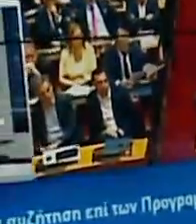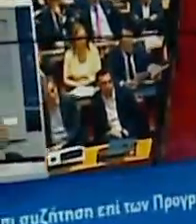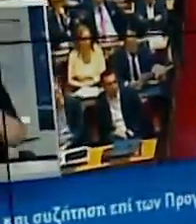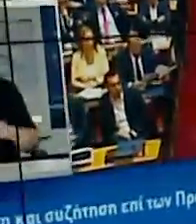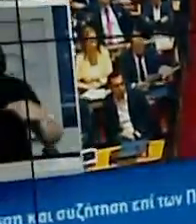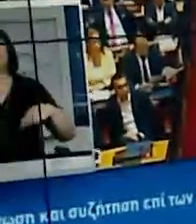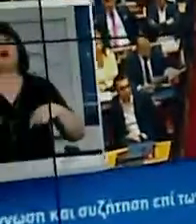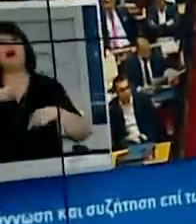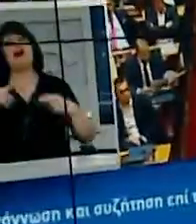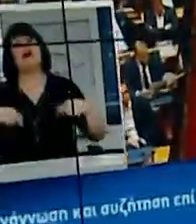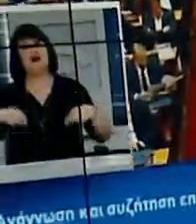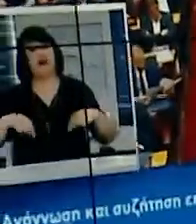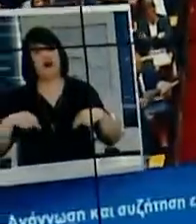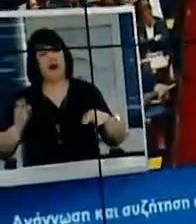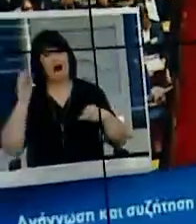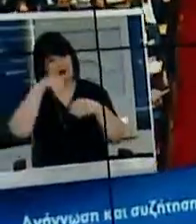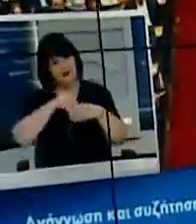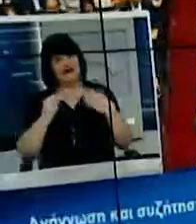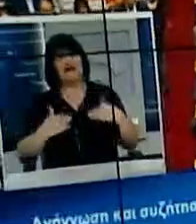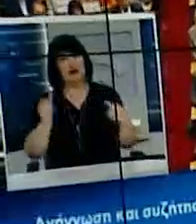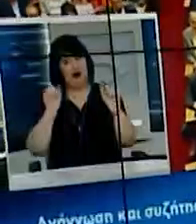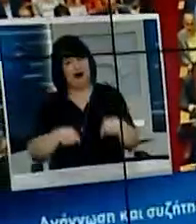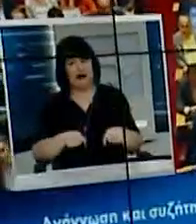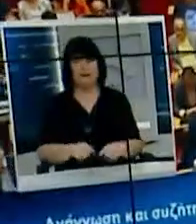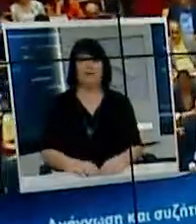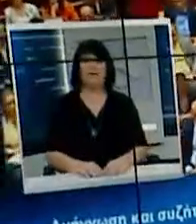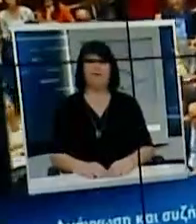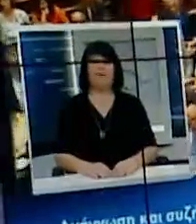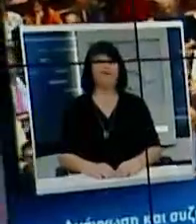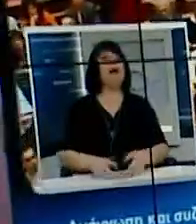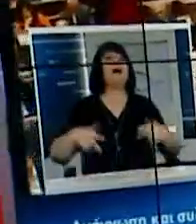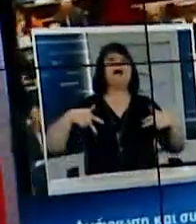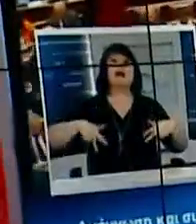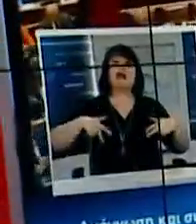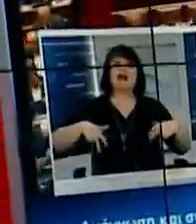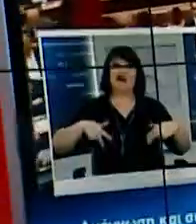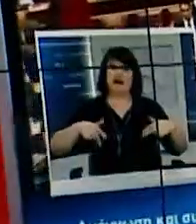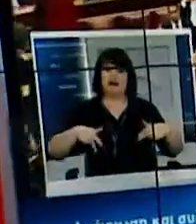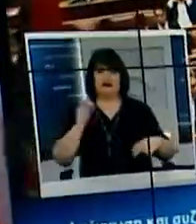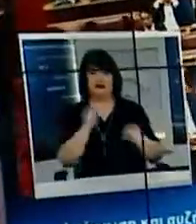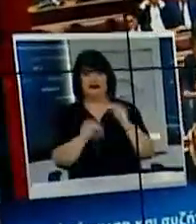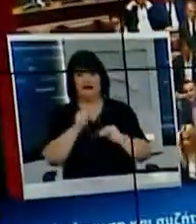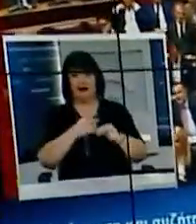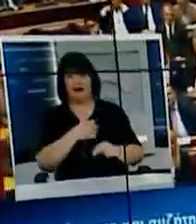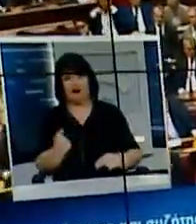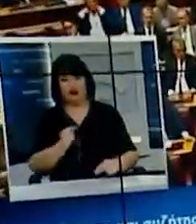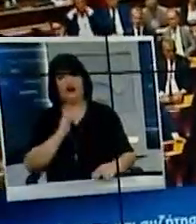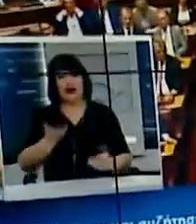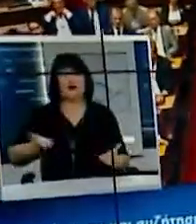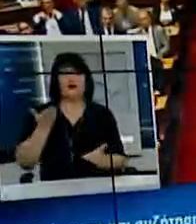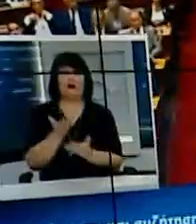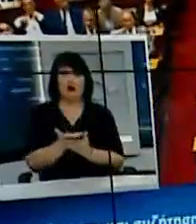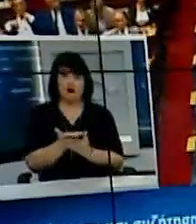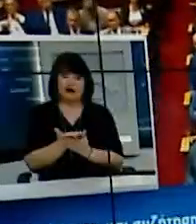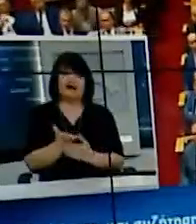κρίσης. Αυτό ήταν κάτι το οποίο μας επιβεβαίωσε και δεν είναι τυχαίο το 32% που πήραμε και τώρα. Νομίζω όμως